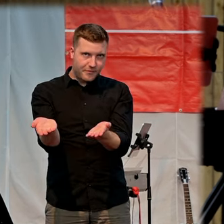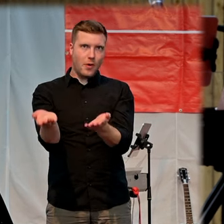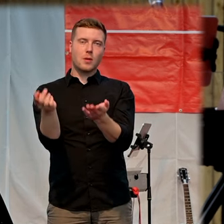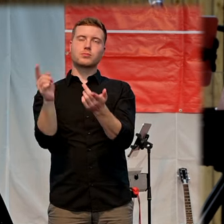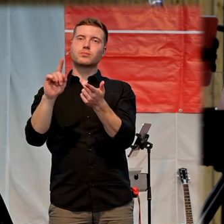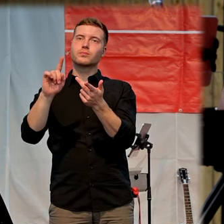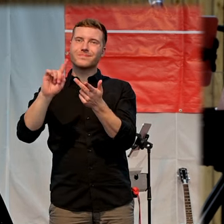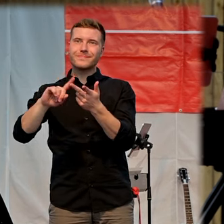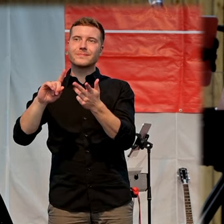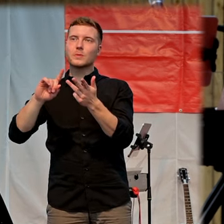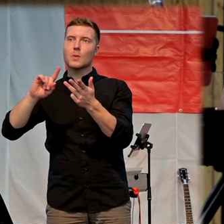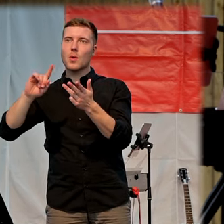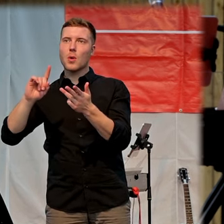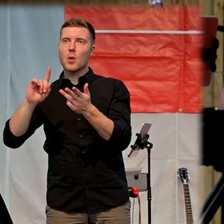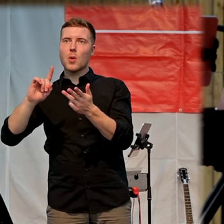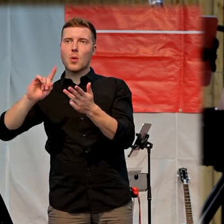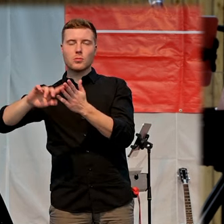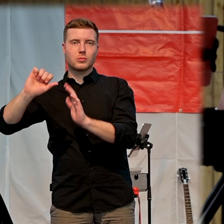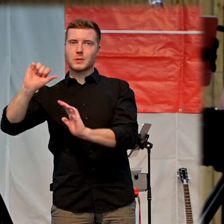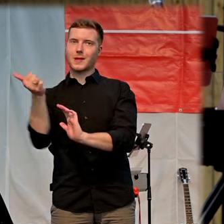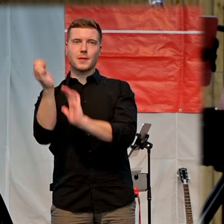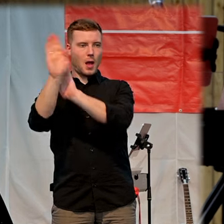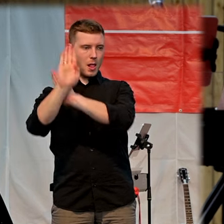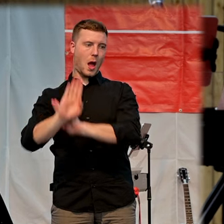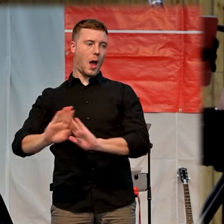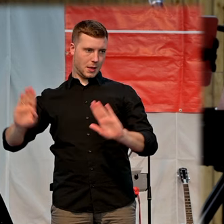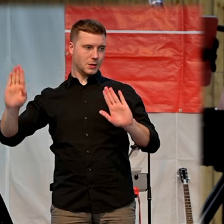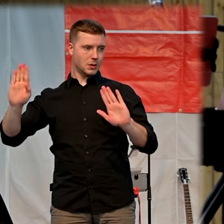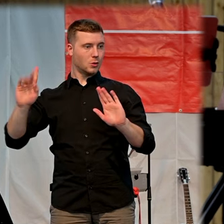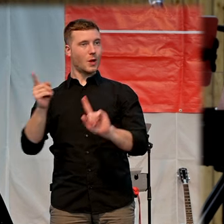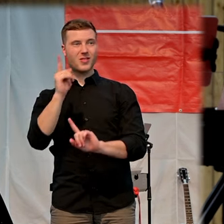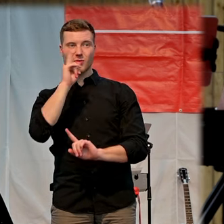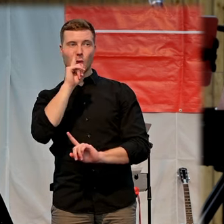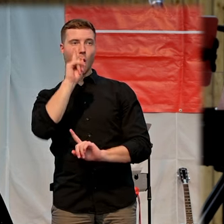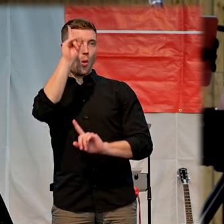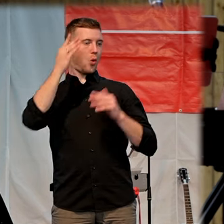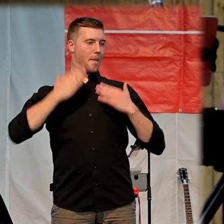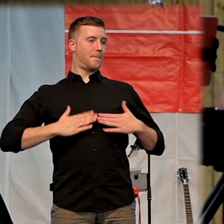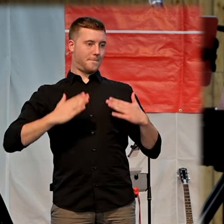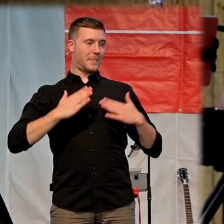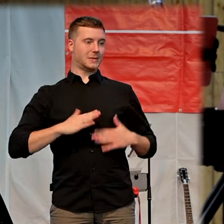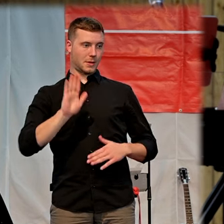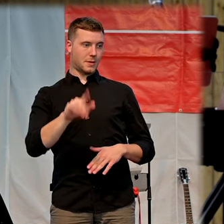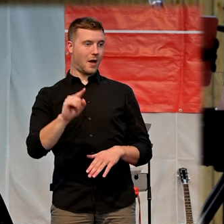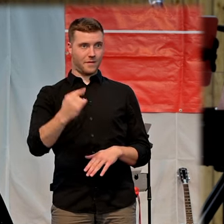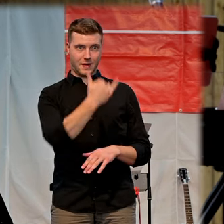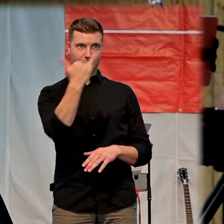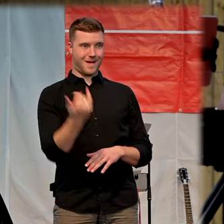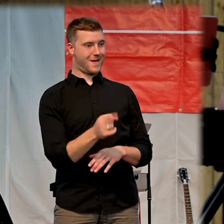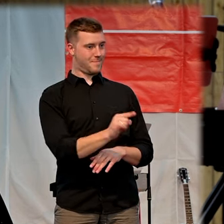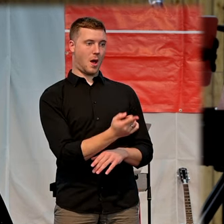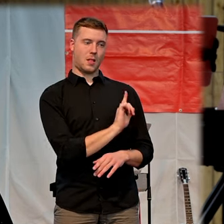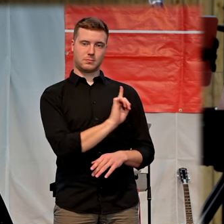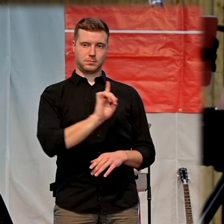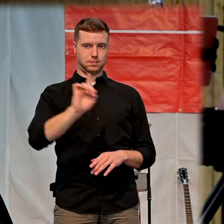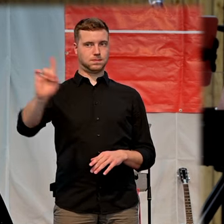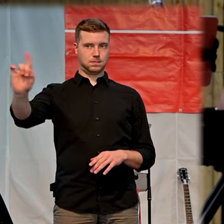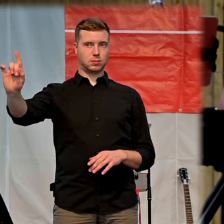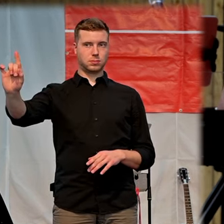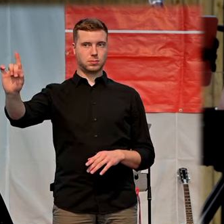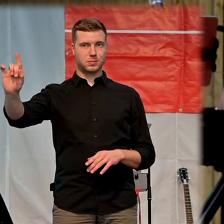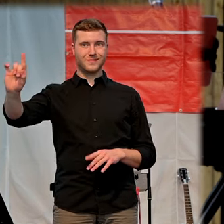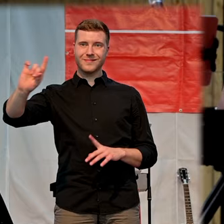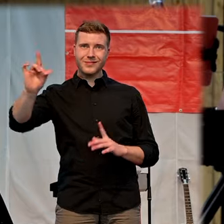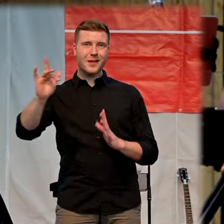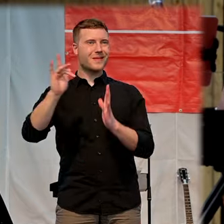Allerheiligste. Da durfte nur der Hohepriester einmal im Jahr rein. Als Jesus starb, zerriss der Vorhang und